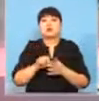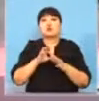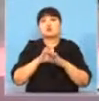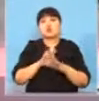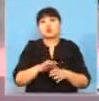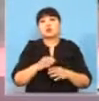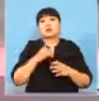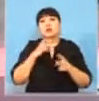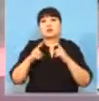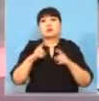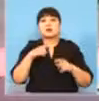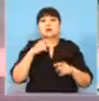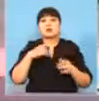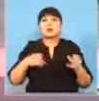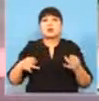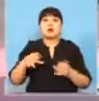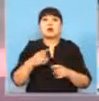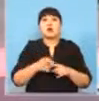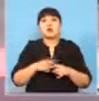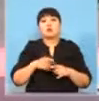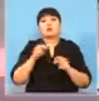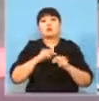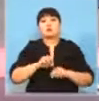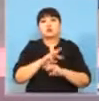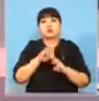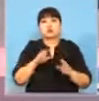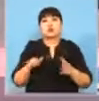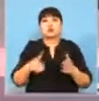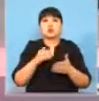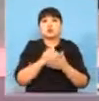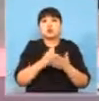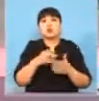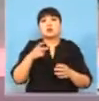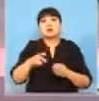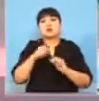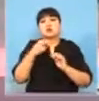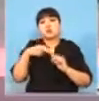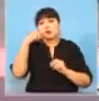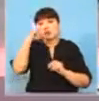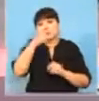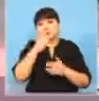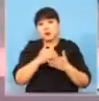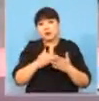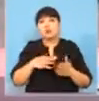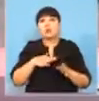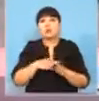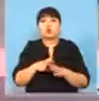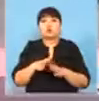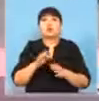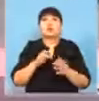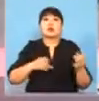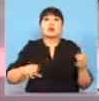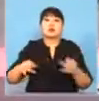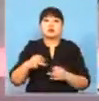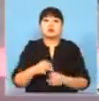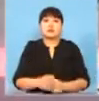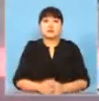өткен кеңес барысында мәлім болды. Онда жұмыспен қамтудың жол картасы 2020 бағдарламасының орындалуы